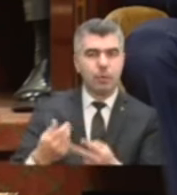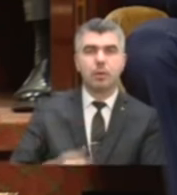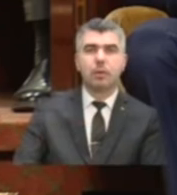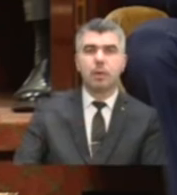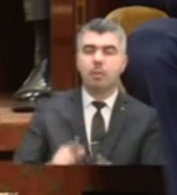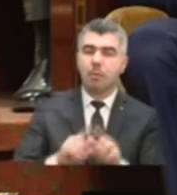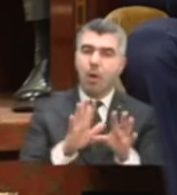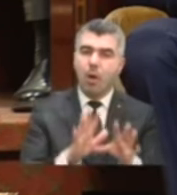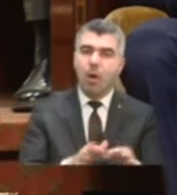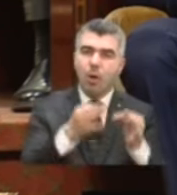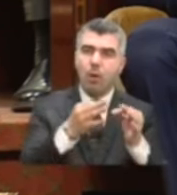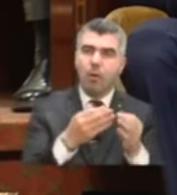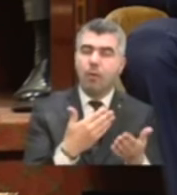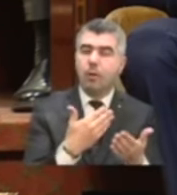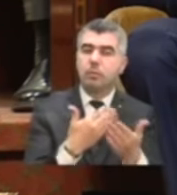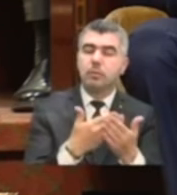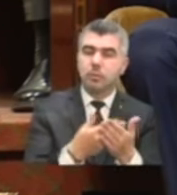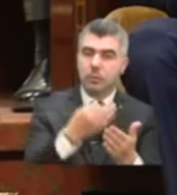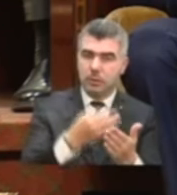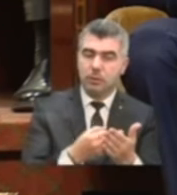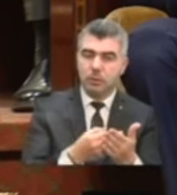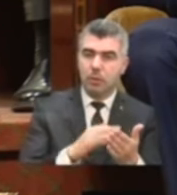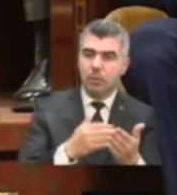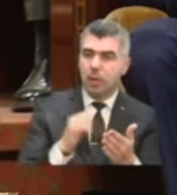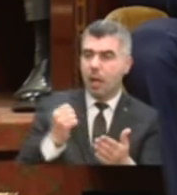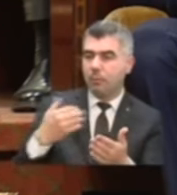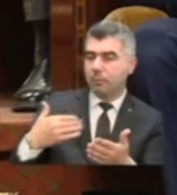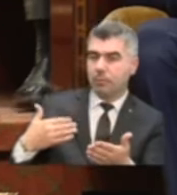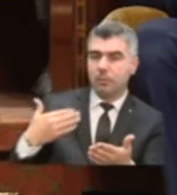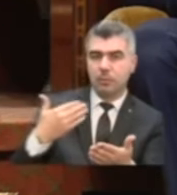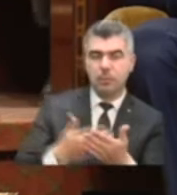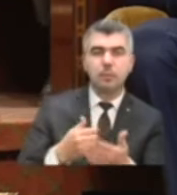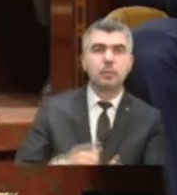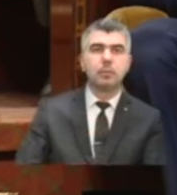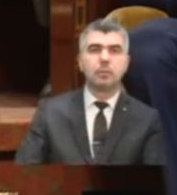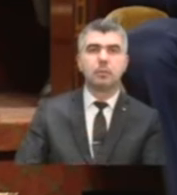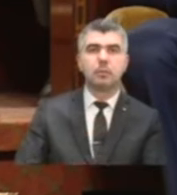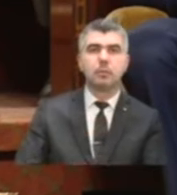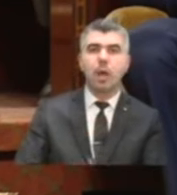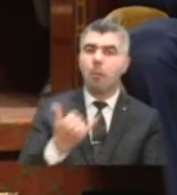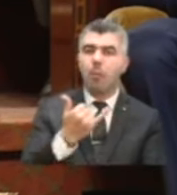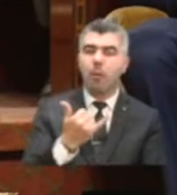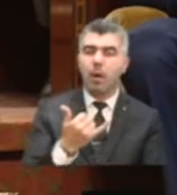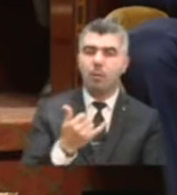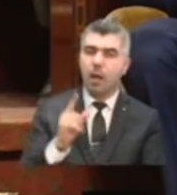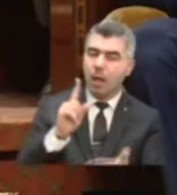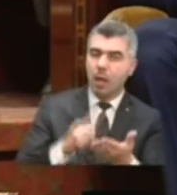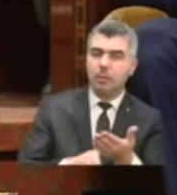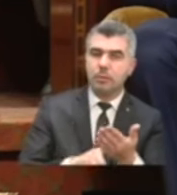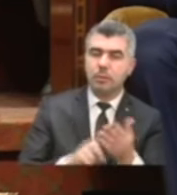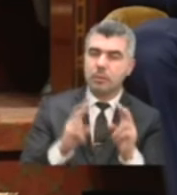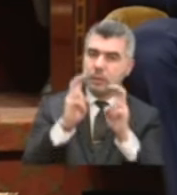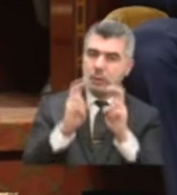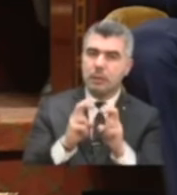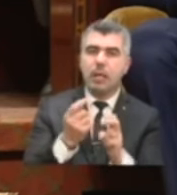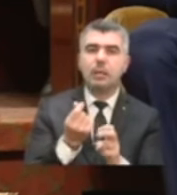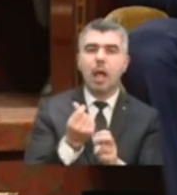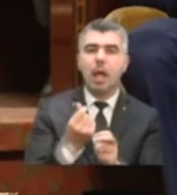لايجاد حلول هذه المعضله المستعصيه منذ سنوات بالتدخل لخفض بعض